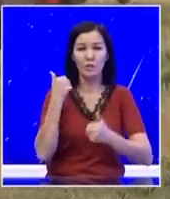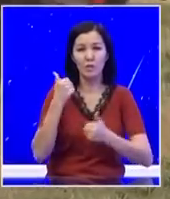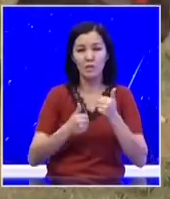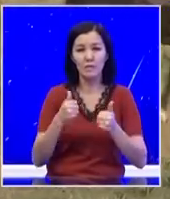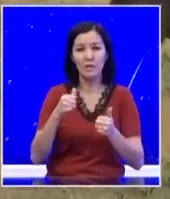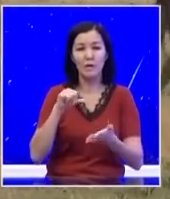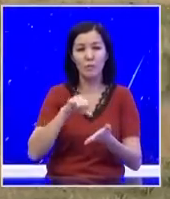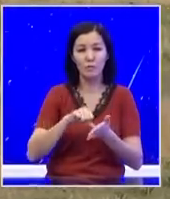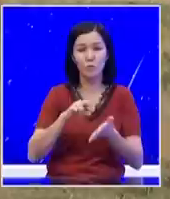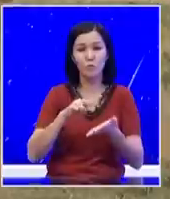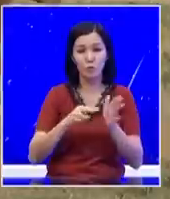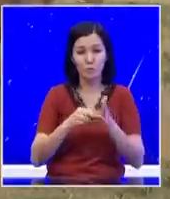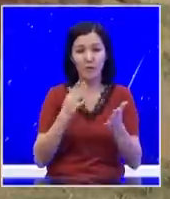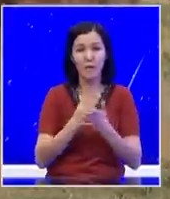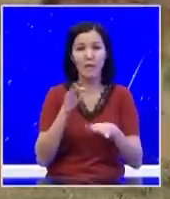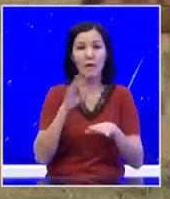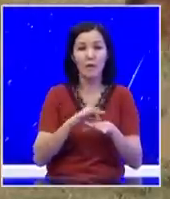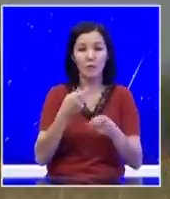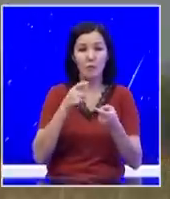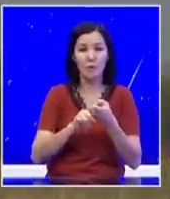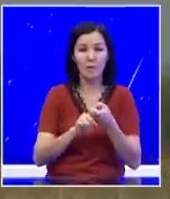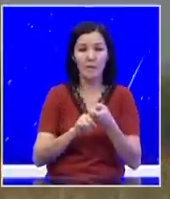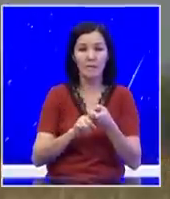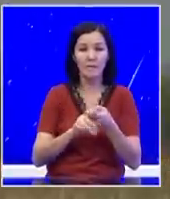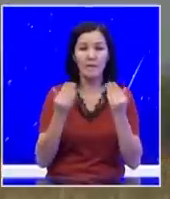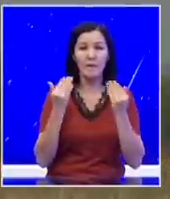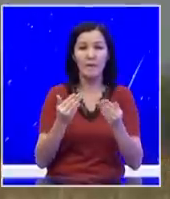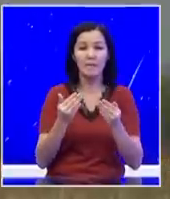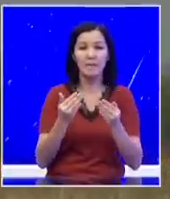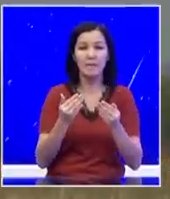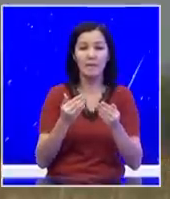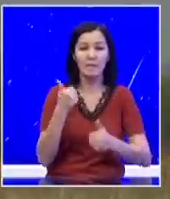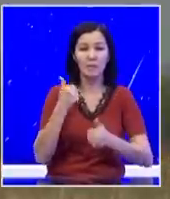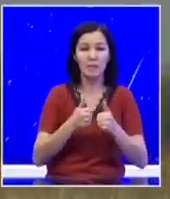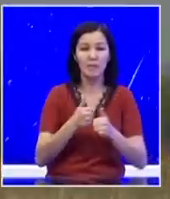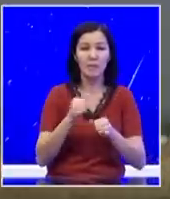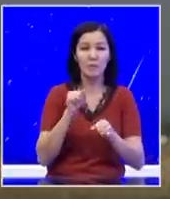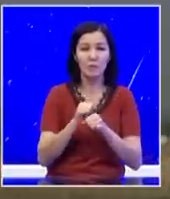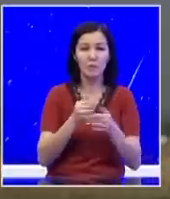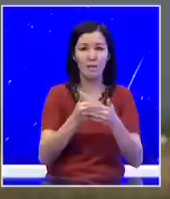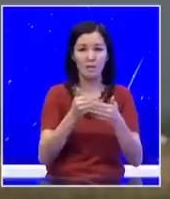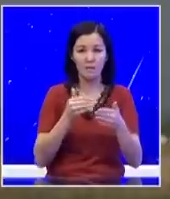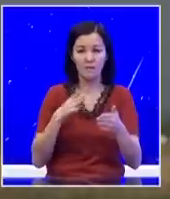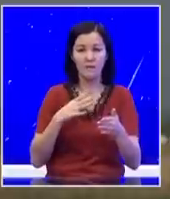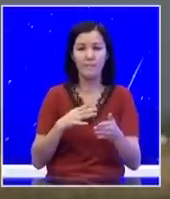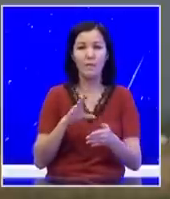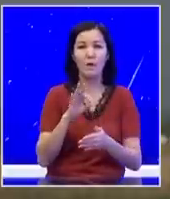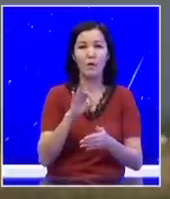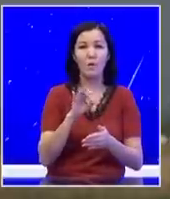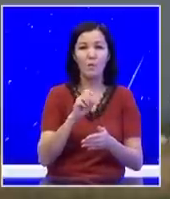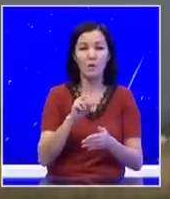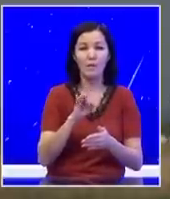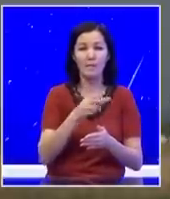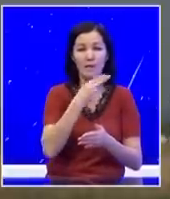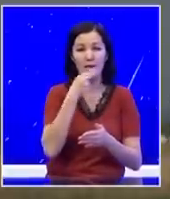қосу жоспарланған. Алайда індетке байланысты қылқұйрықтар бәсекесі кейінге шегерілген. Осы ораза айында ел